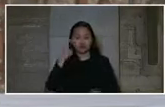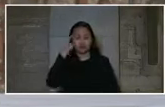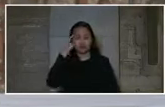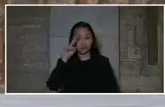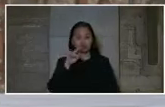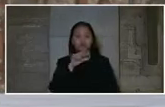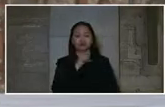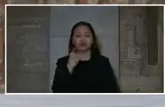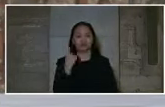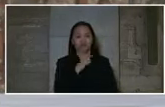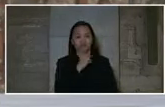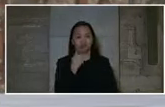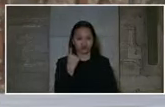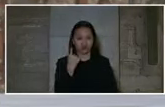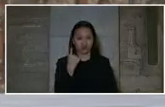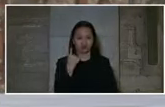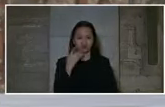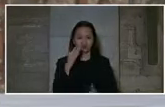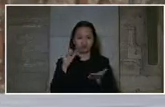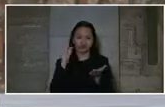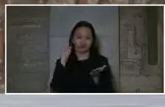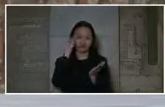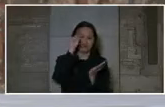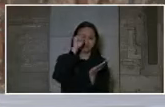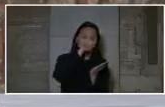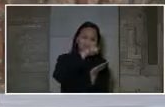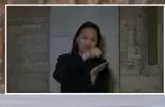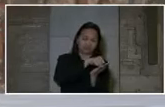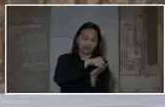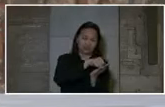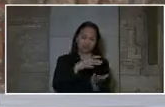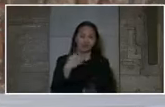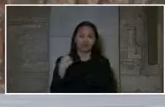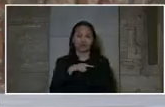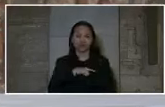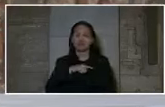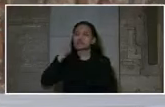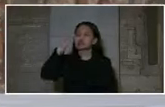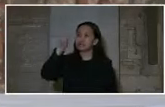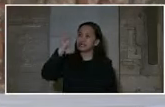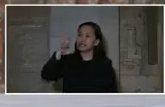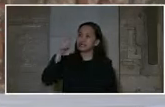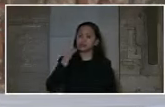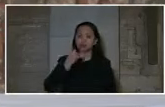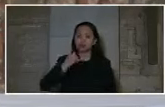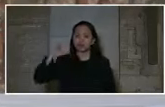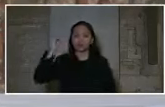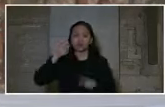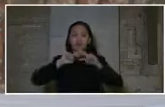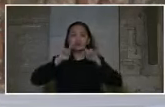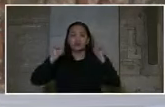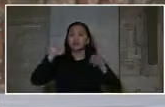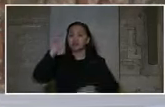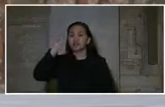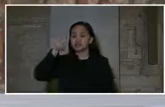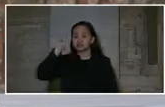ng pagkapari. We said yes to the invitation. Pero yung pag-oong